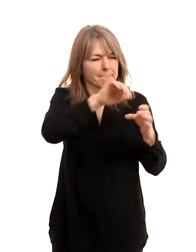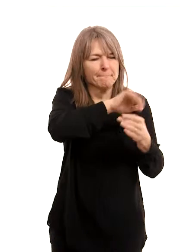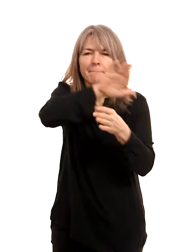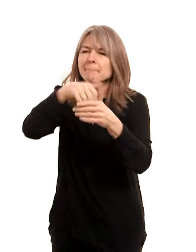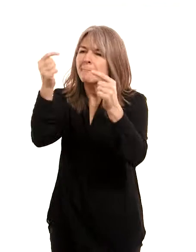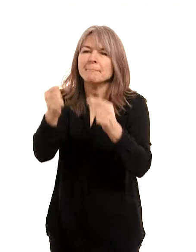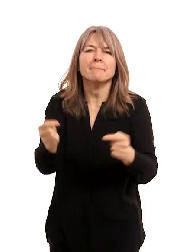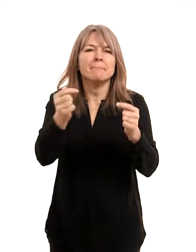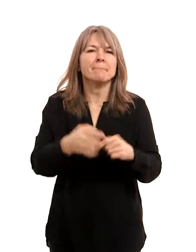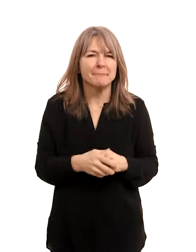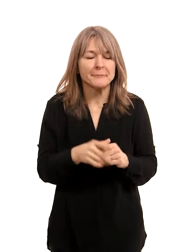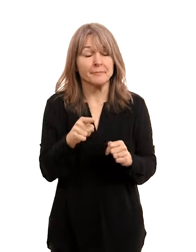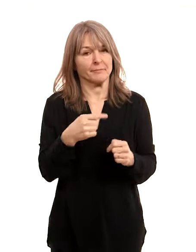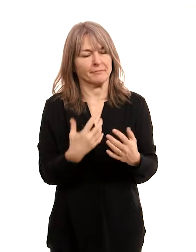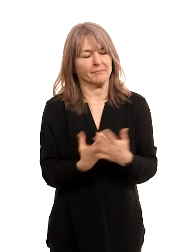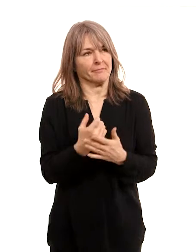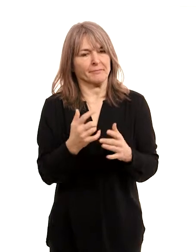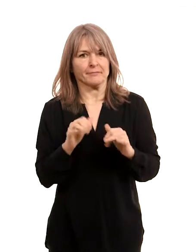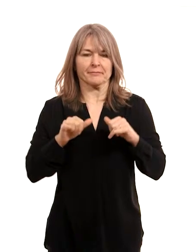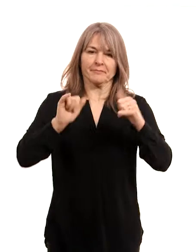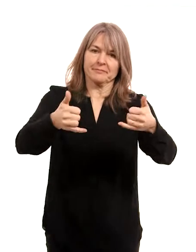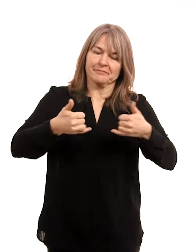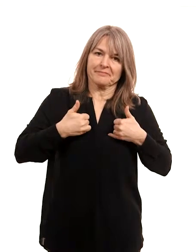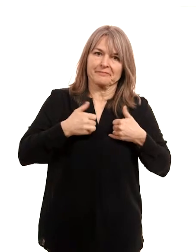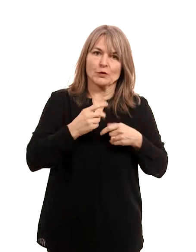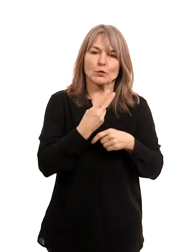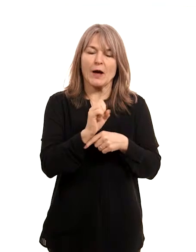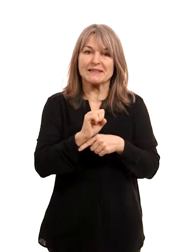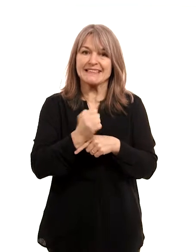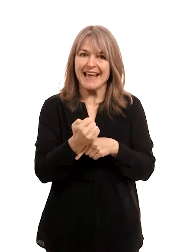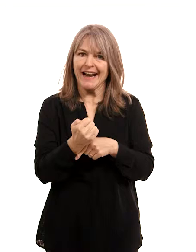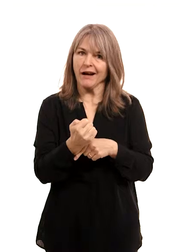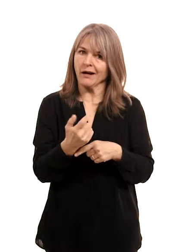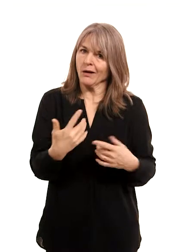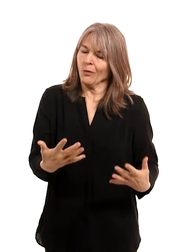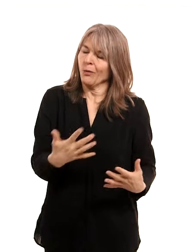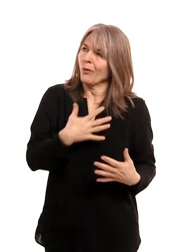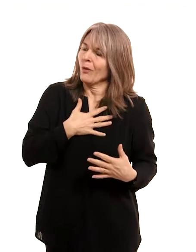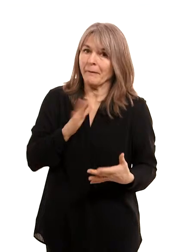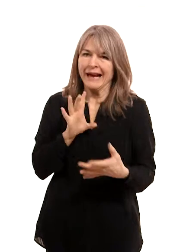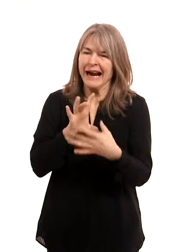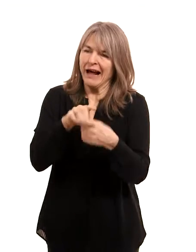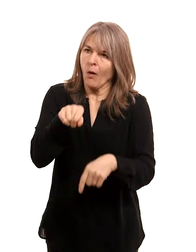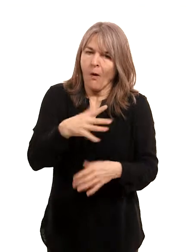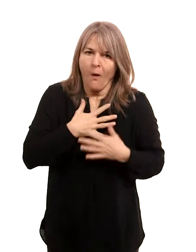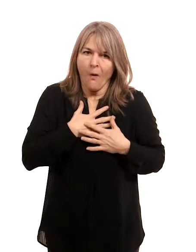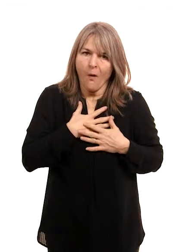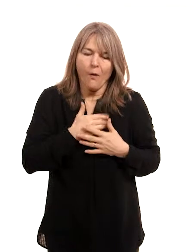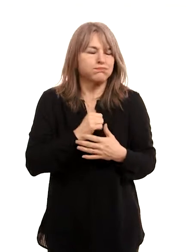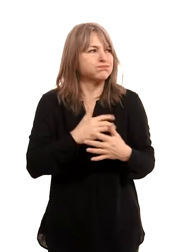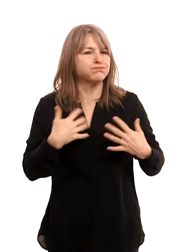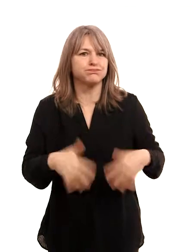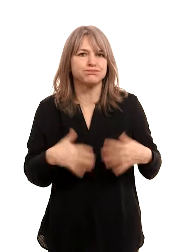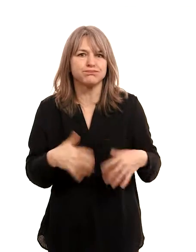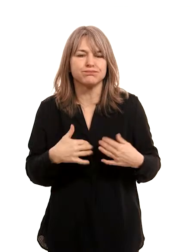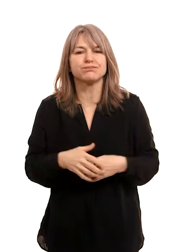yn digwydd bod rhyw 2010 oedd de. O heini ohono'n eithriadol ac bod yn gysylltiedig â hwnnw oedd